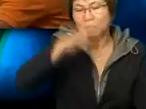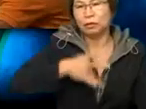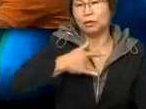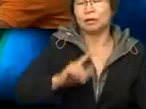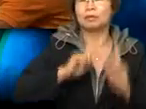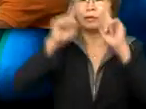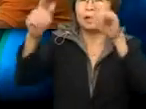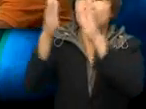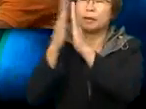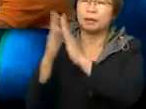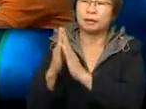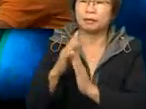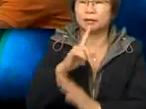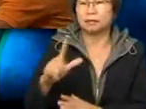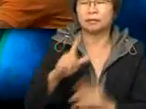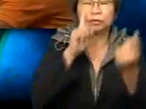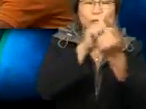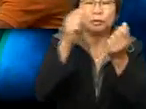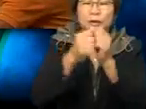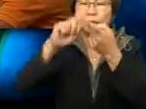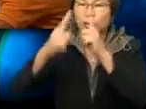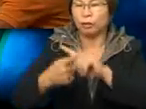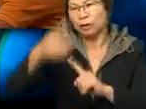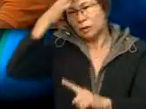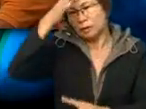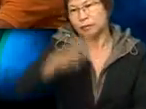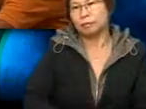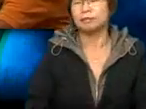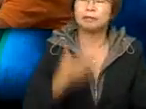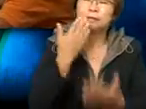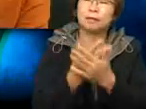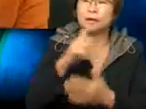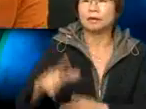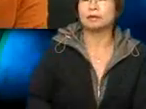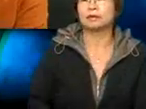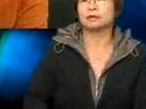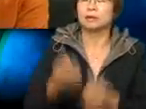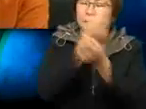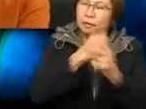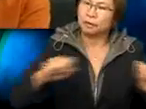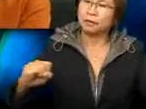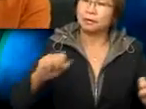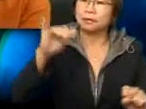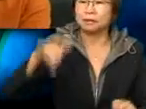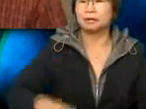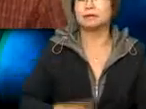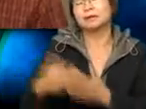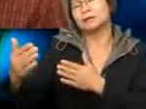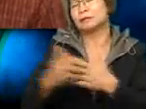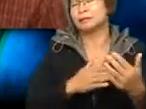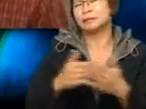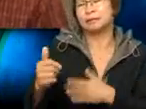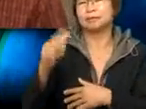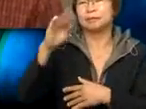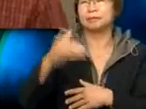Ayah rasa nak ke bandar lah, Min. Nak jumpa dengan kawan-kawan ayah. Baiklah, Azmin pergi bersiap ya. Tak apalah,